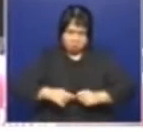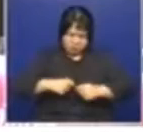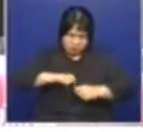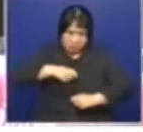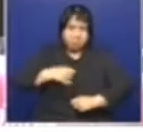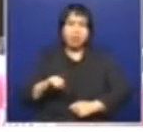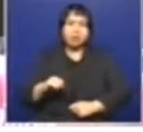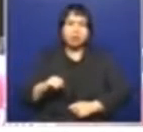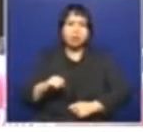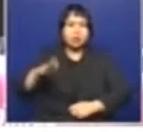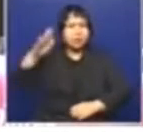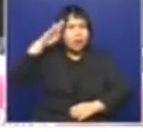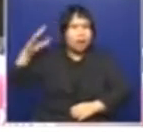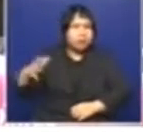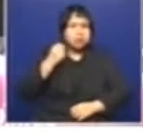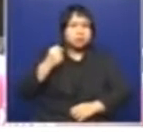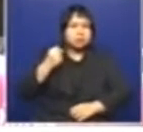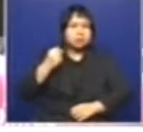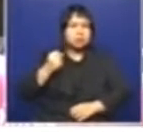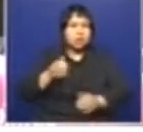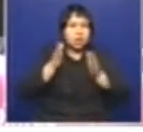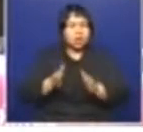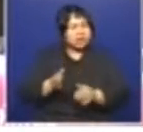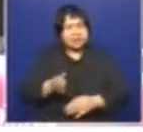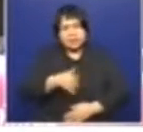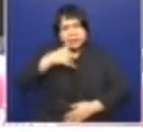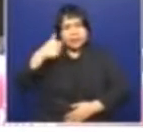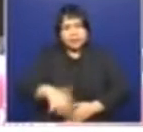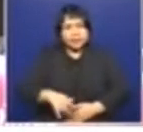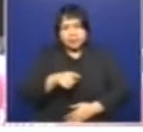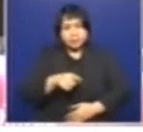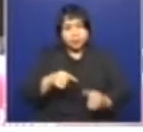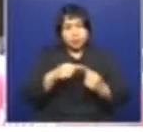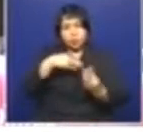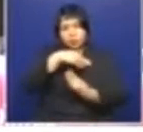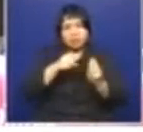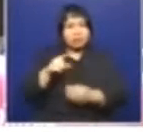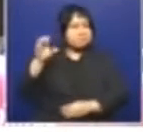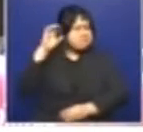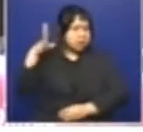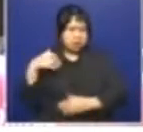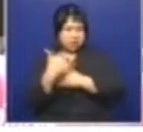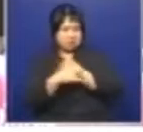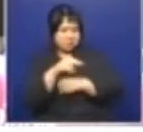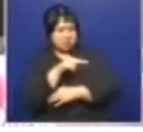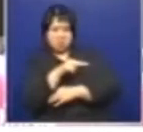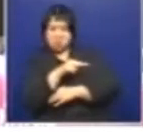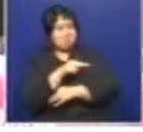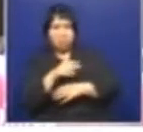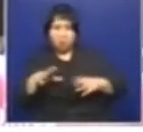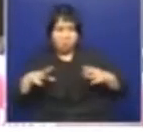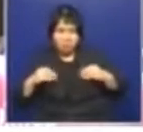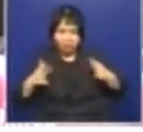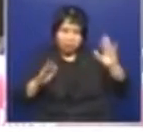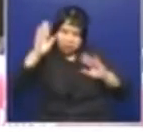นมันเริ่มรับไม่ได้ละความเชื่อมั่นทางเศรษฐกิจไม่มีแล้วต่างชาติมันเริ่มบอยคอตแล้วความเชื่อถือในตัวท่านนายกไม่มี